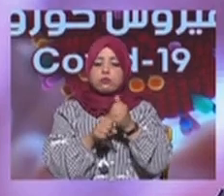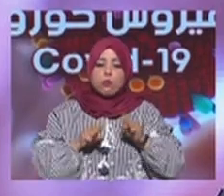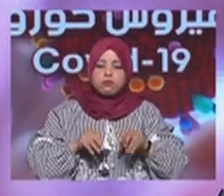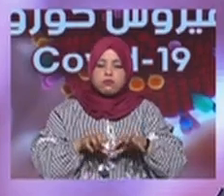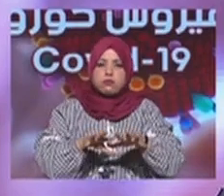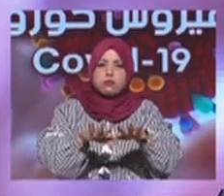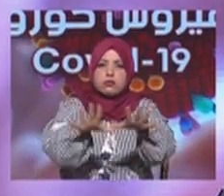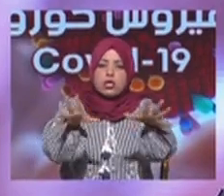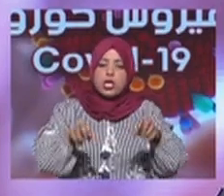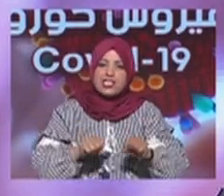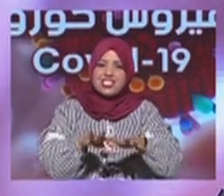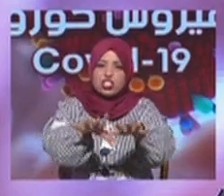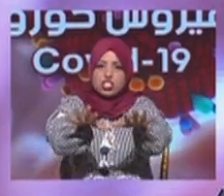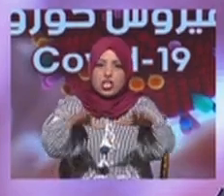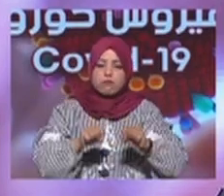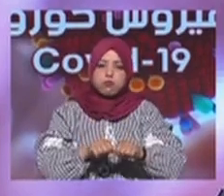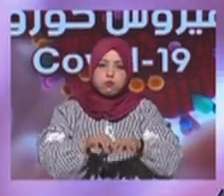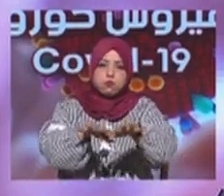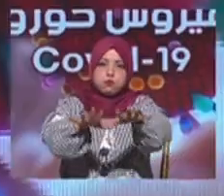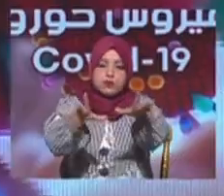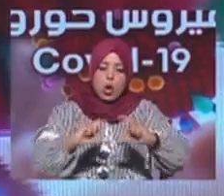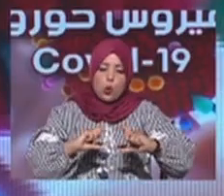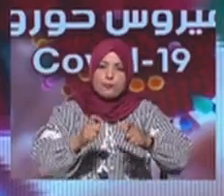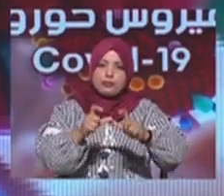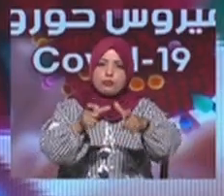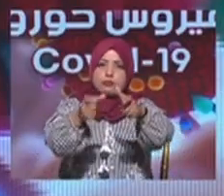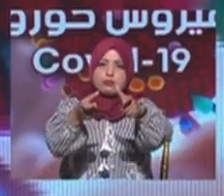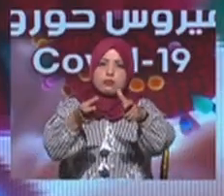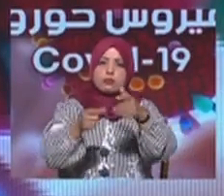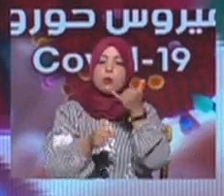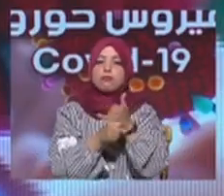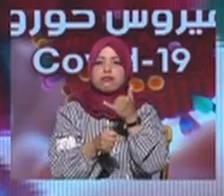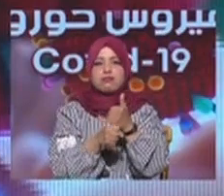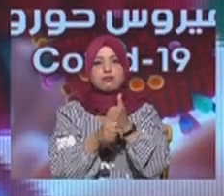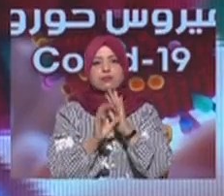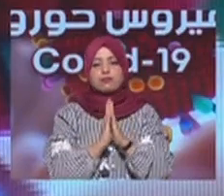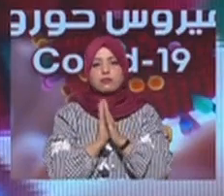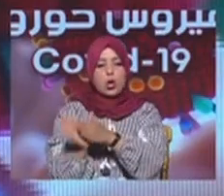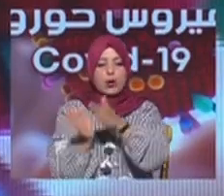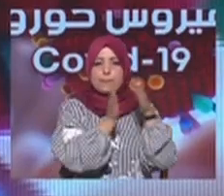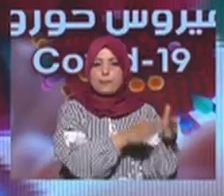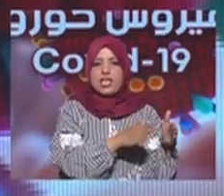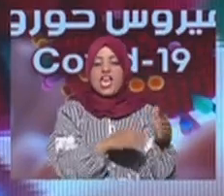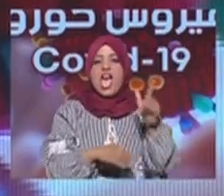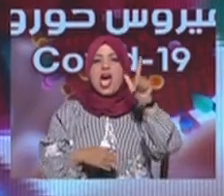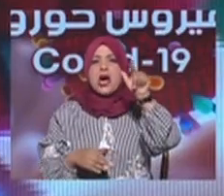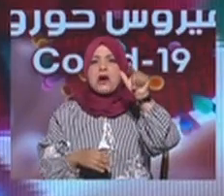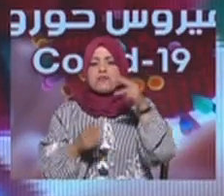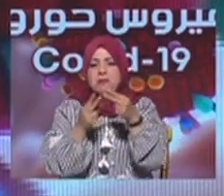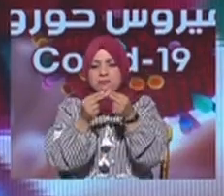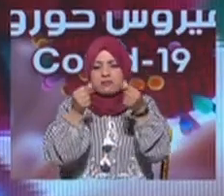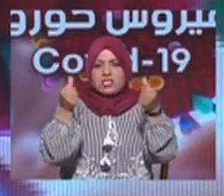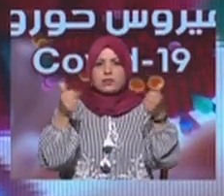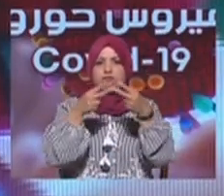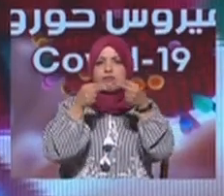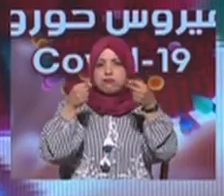السيلول يغلط ولا هو هكيك معناها الانزيم تكون فما انزيم ماده اللي تعمل